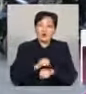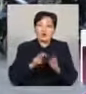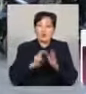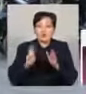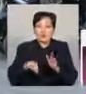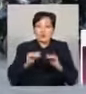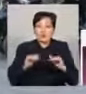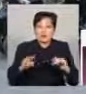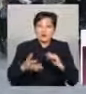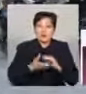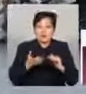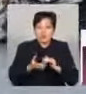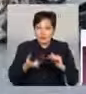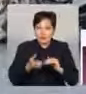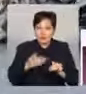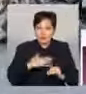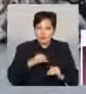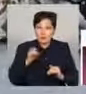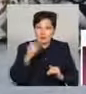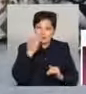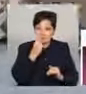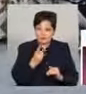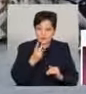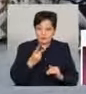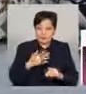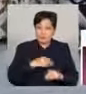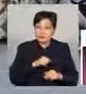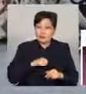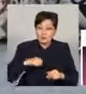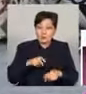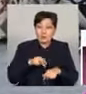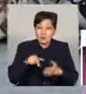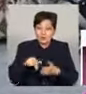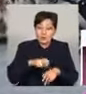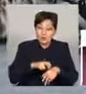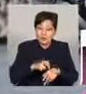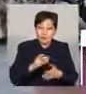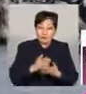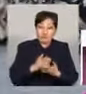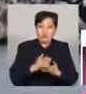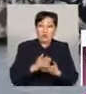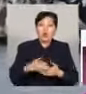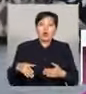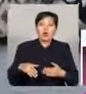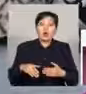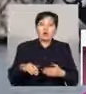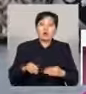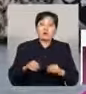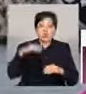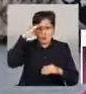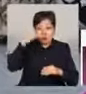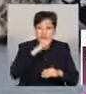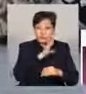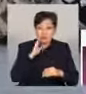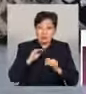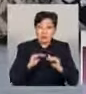балаларды шақыртамыз. Менің вообще көзім жақсы көрмейді. Мен қорқам жалғыз жүруге де даже мына жерден. Барлық родительдер сөйтеді,